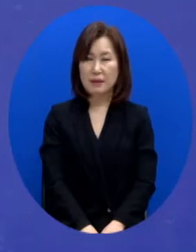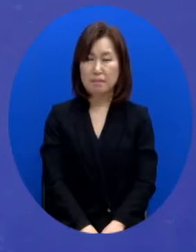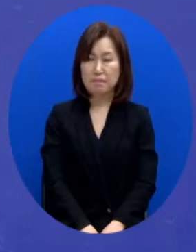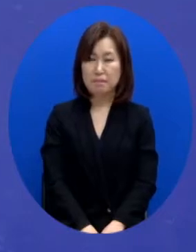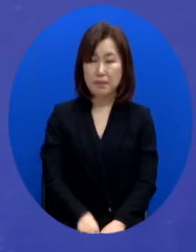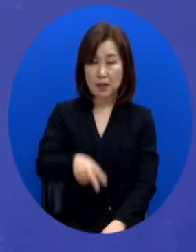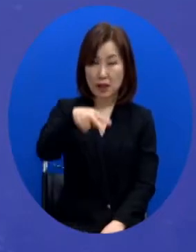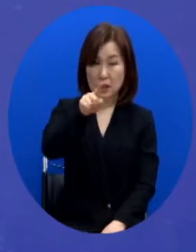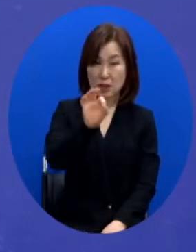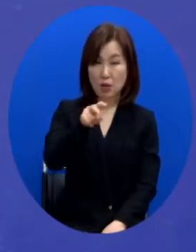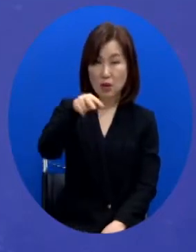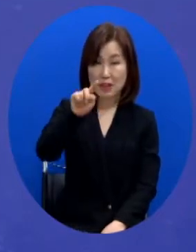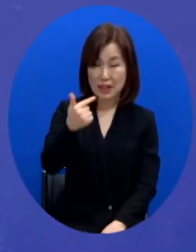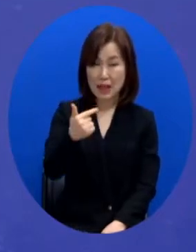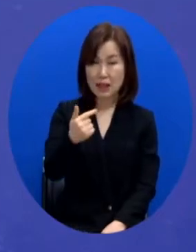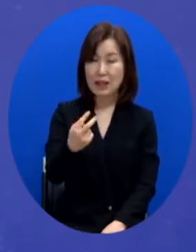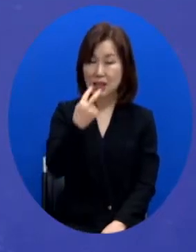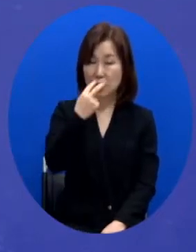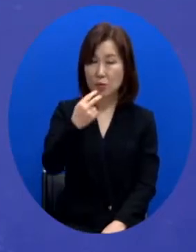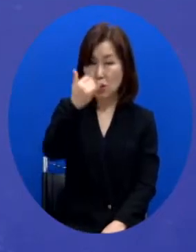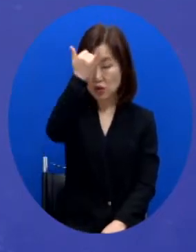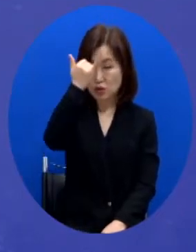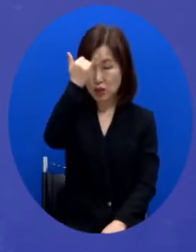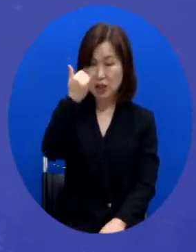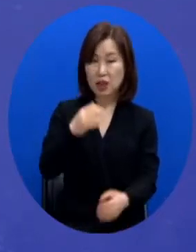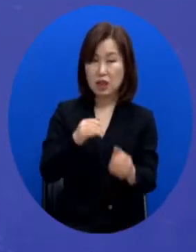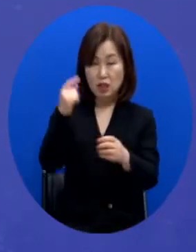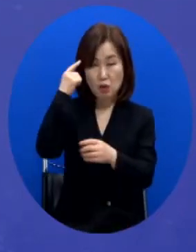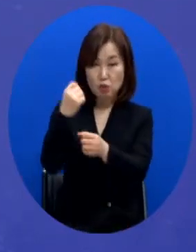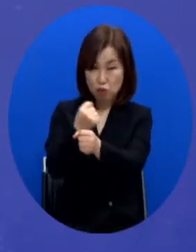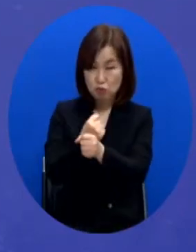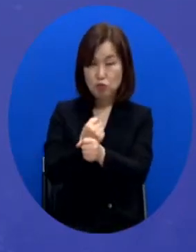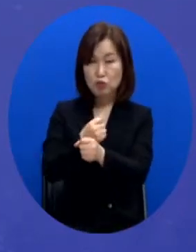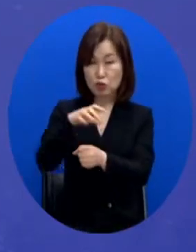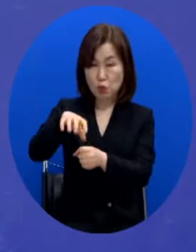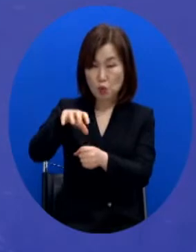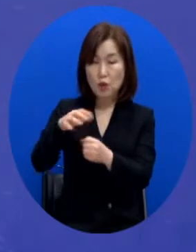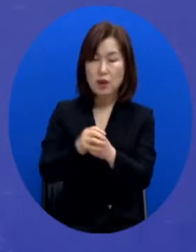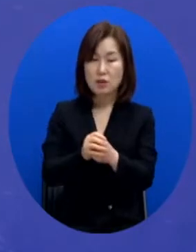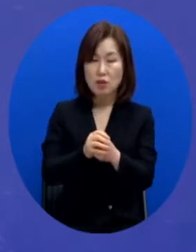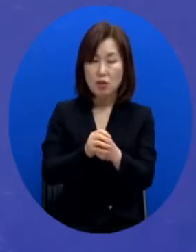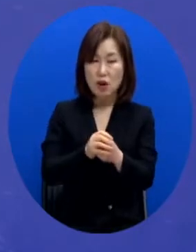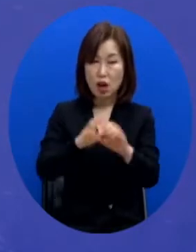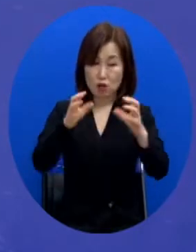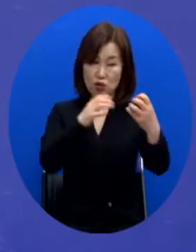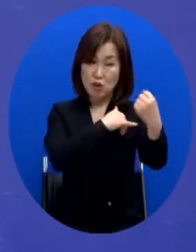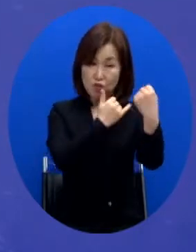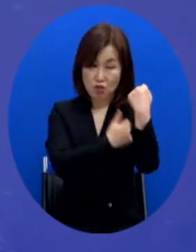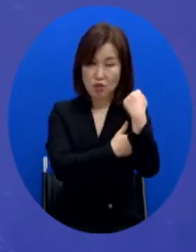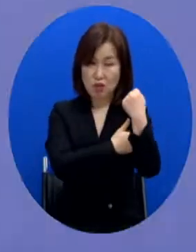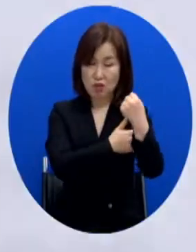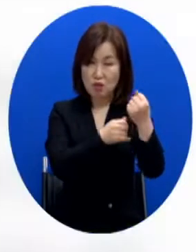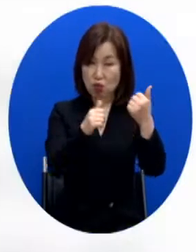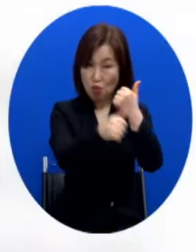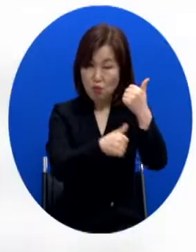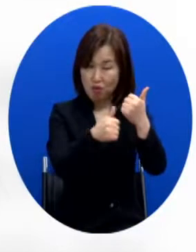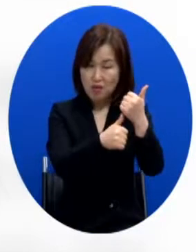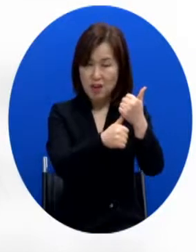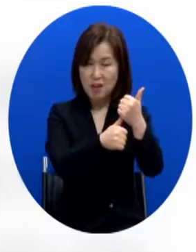성산 생명윤리 연구소가 태아에 인권을 인정하지 않는 국가 인권 위원회 를 규탄하는 성명을 발표했습니다